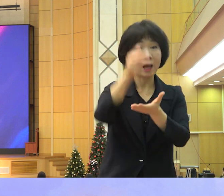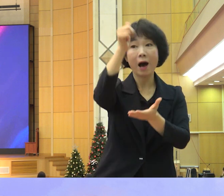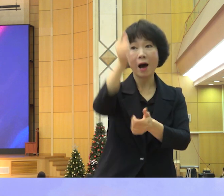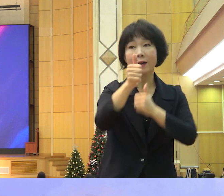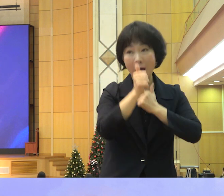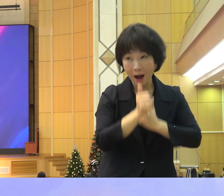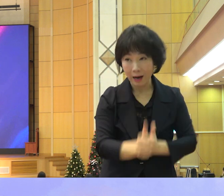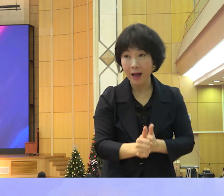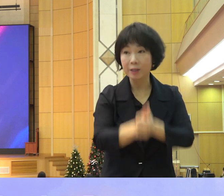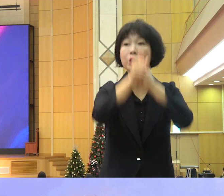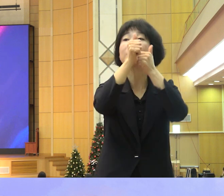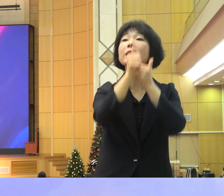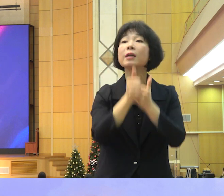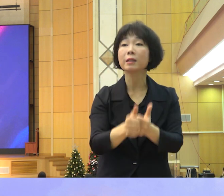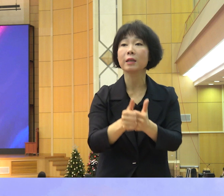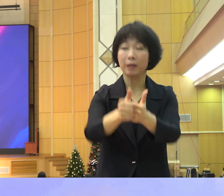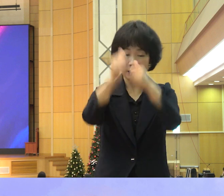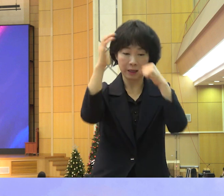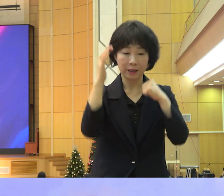주